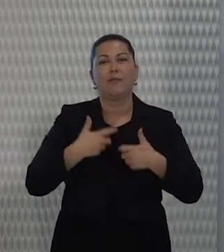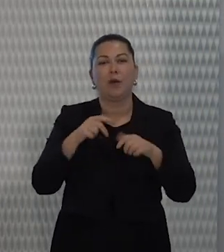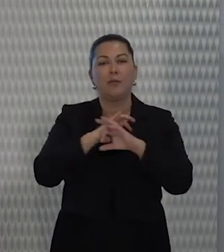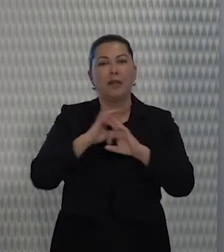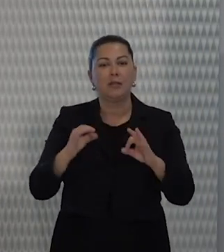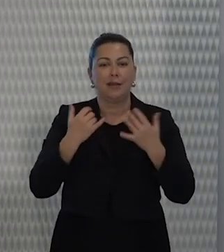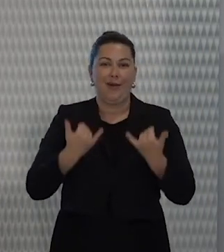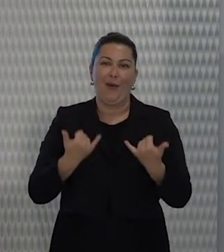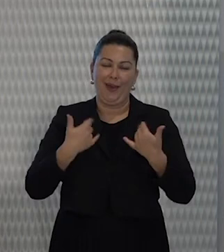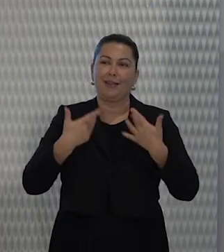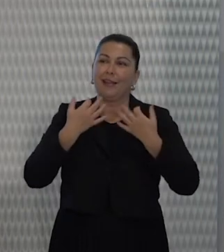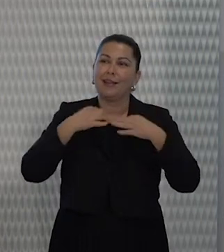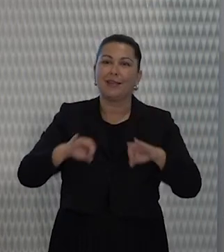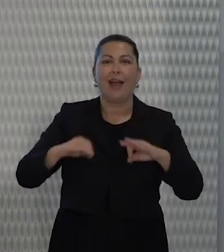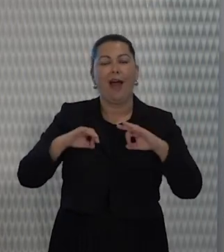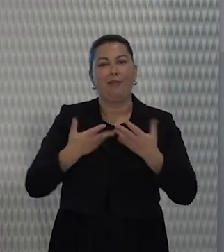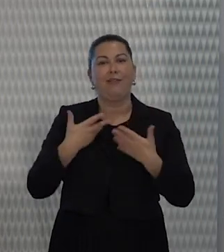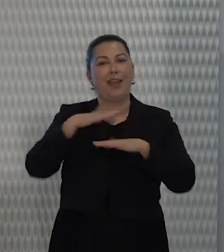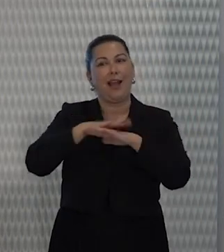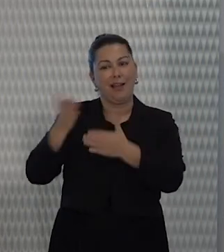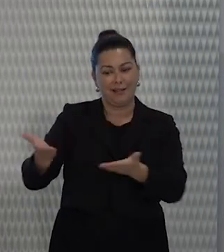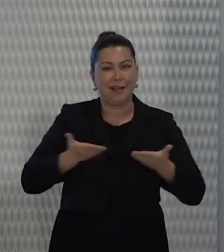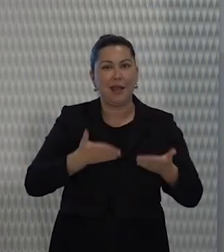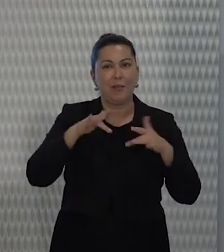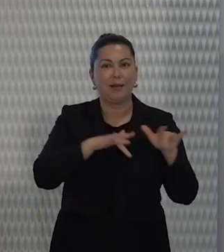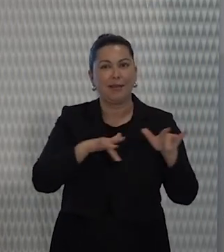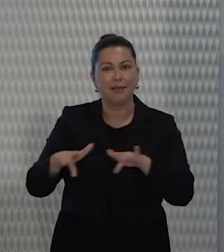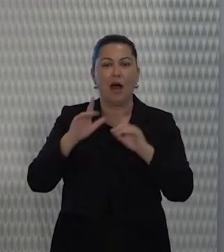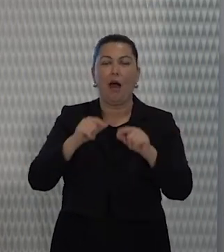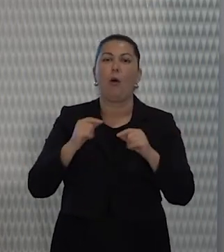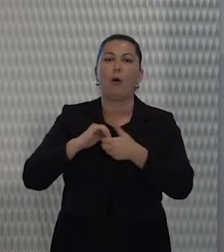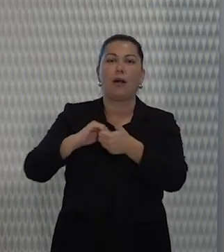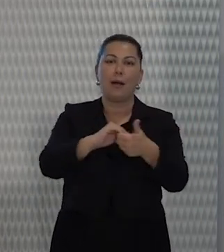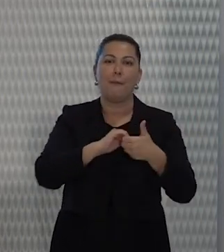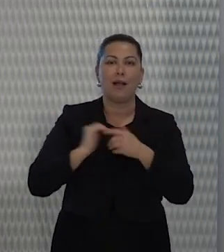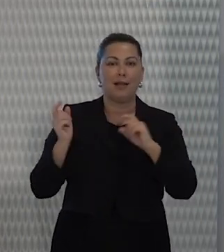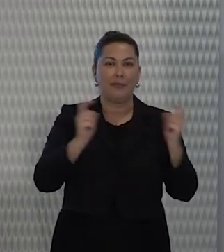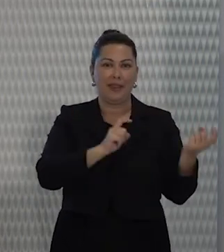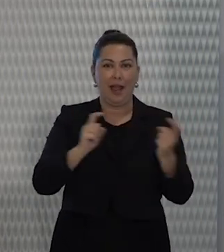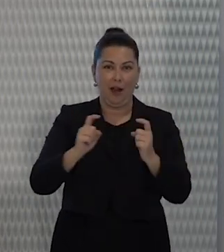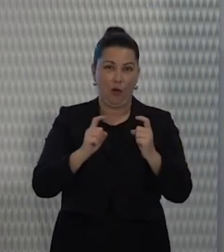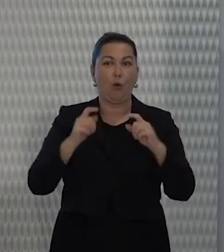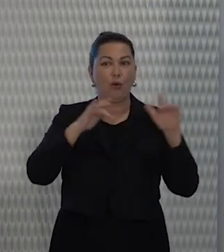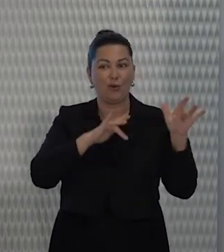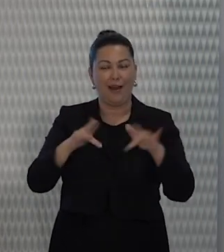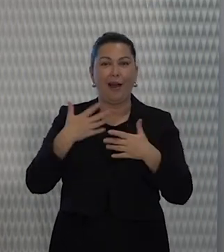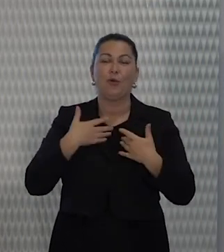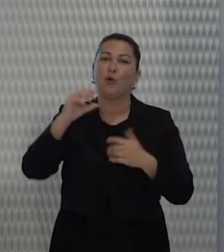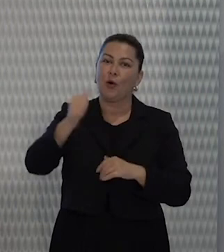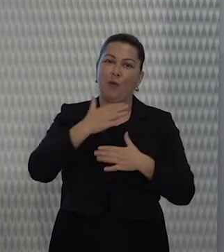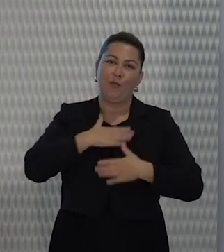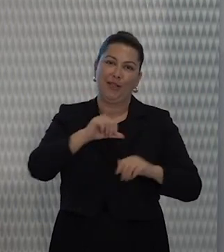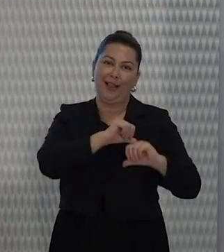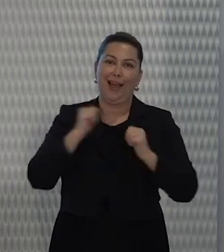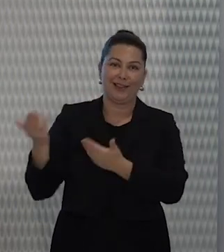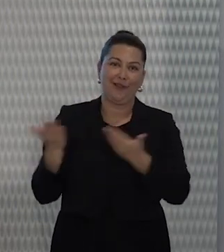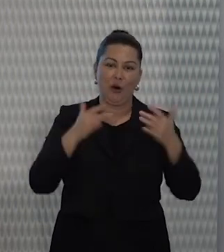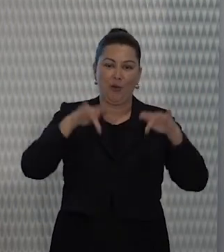Gastgeber sein können, dass wir gemeinsam diesen Dialog führen können und heiße Sie noch einmal ganz, ganz herzlich bei uns willkommen.